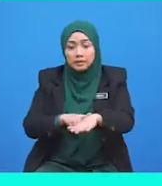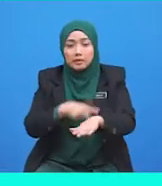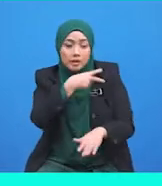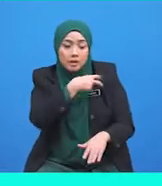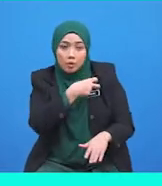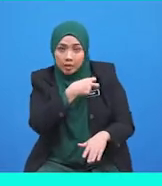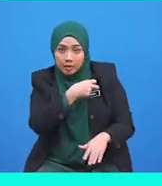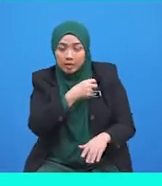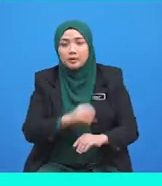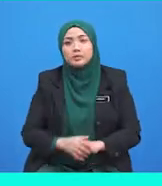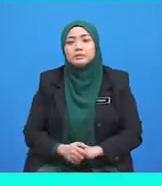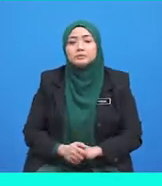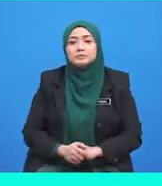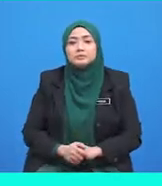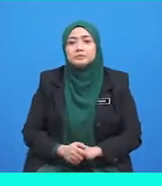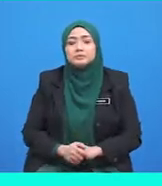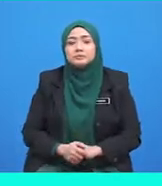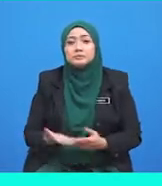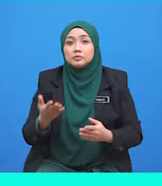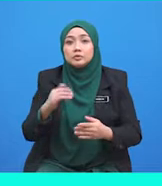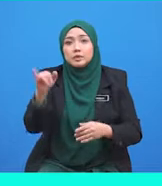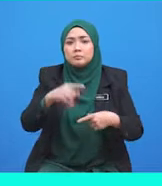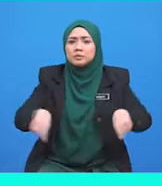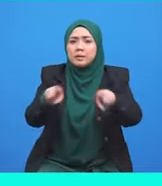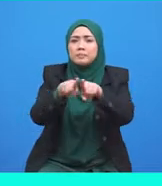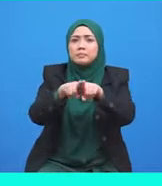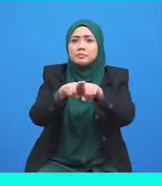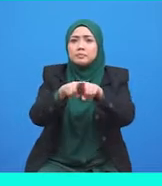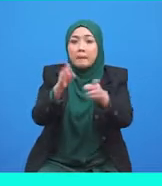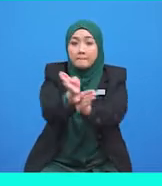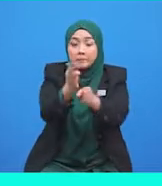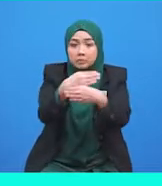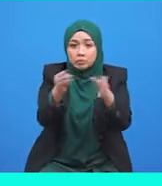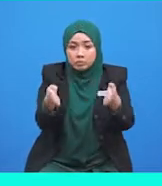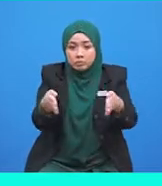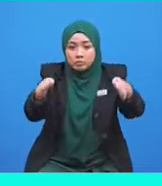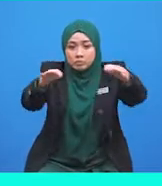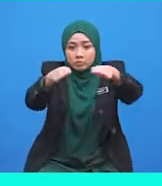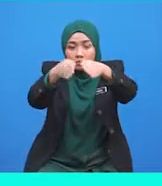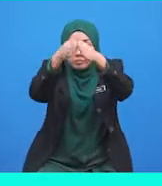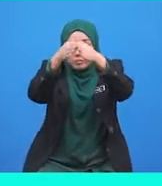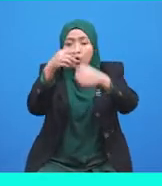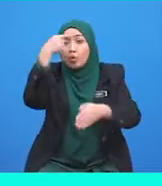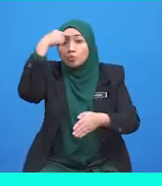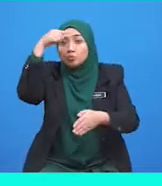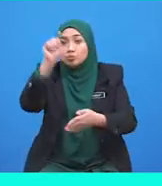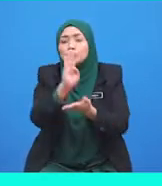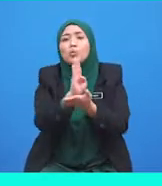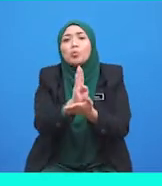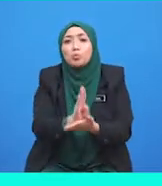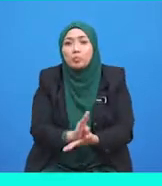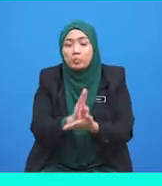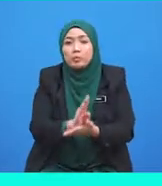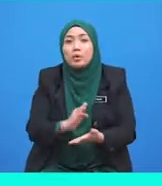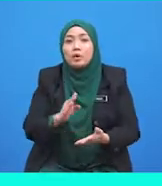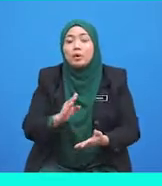Tengah, Indonesia. Candi berbentuk stupa ini didirikan oleh para penganut agama Buddha Mahayana